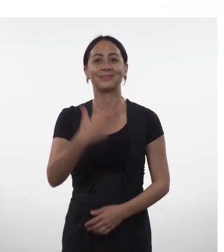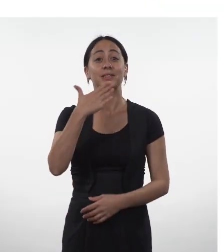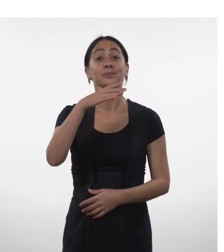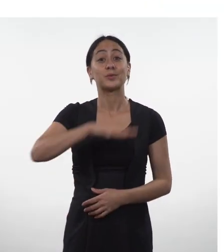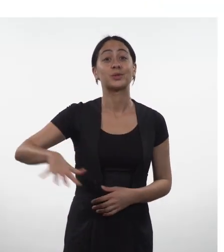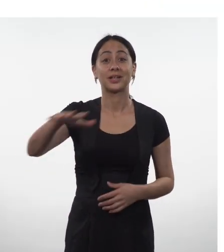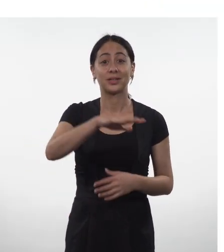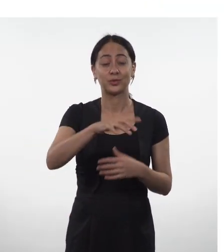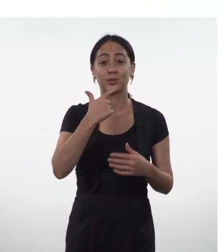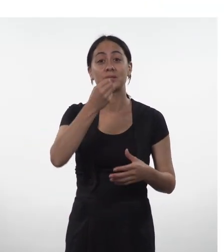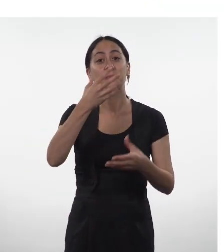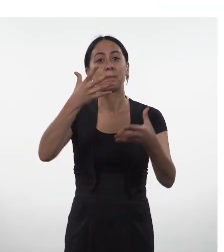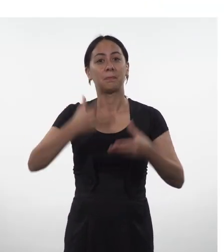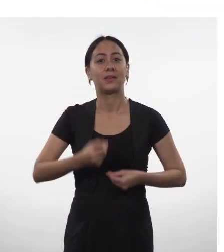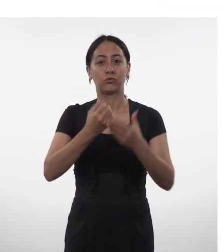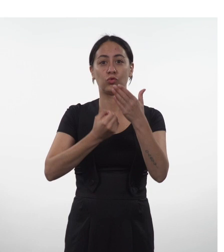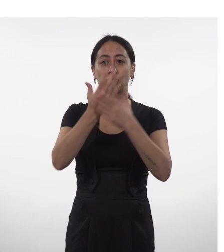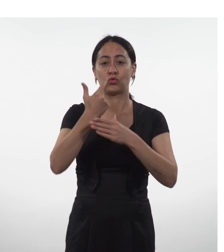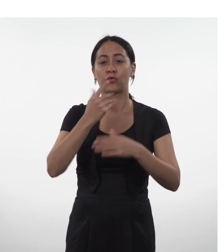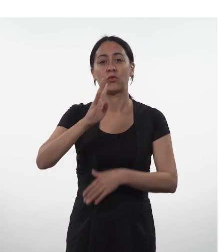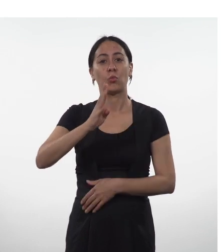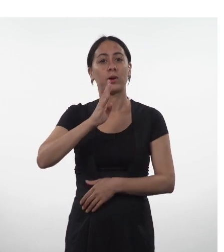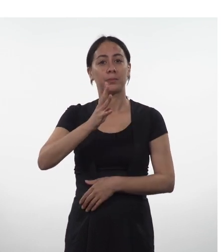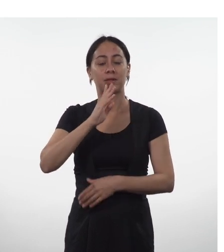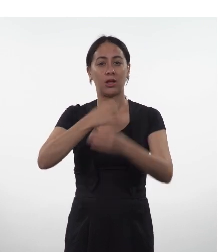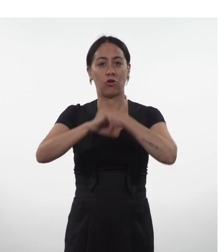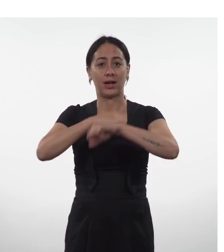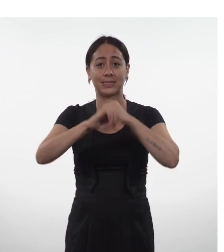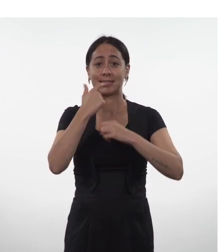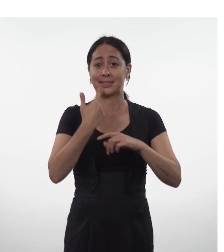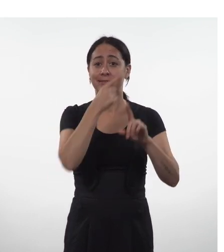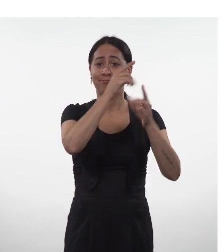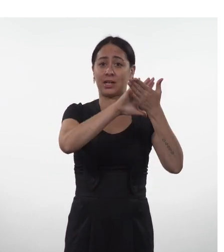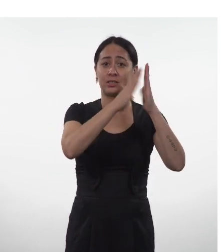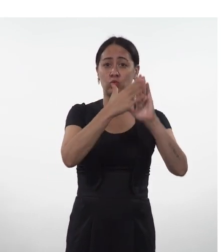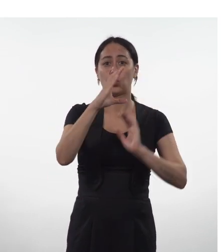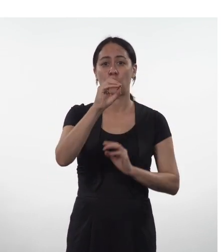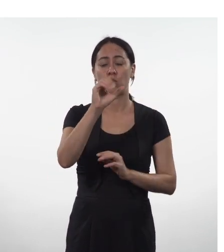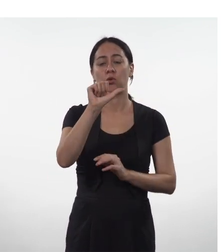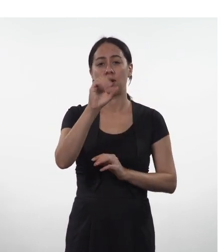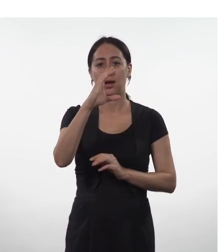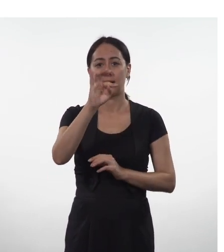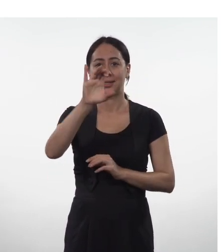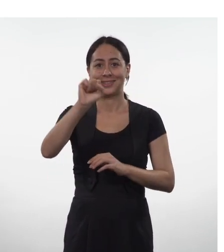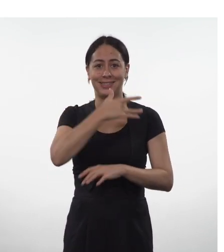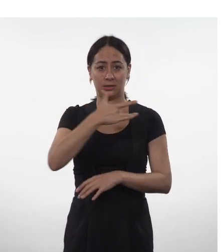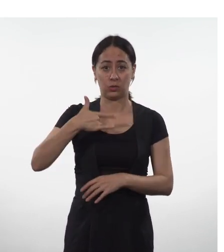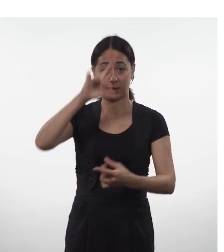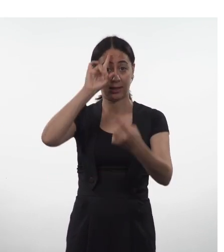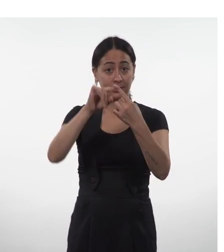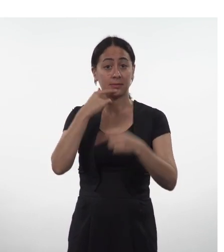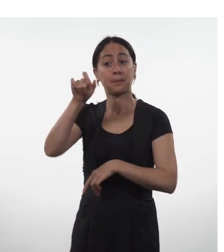Bonjour à tous, bienvenue à ce nouveau webinaire organisé par l'association Coactis Santé sur le thème de l'accueil du patient sourd